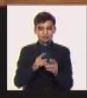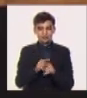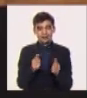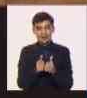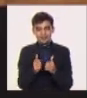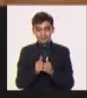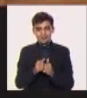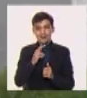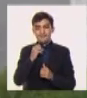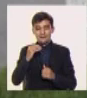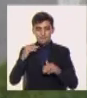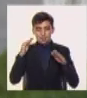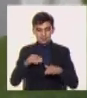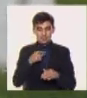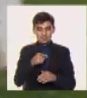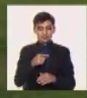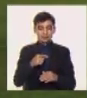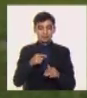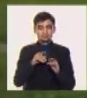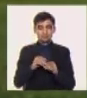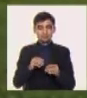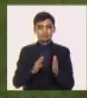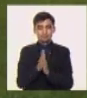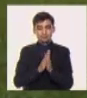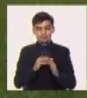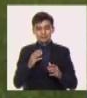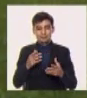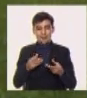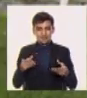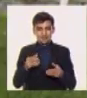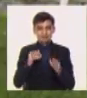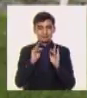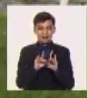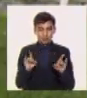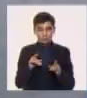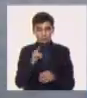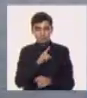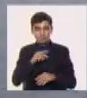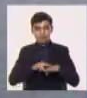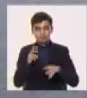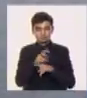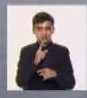рядом с заведением на газоне мягкие кресла. Но полицейские пришли и запретили.